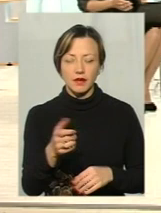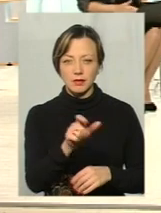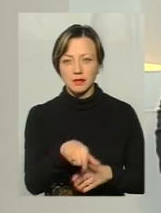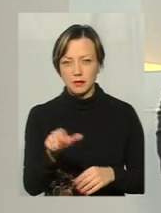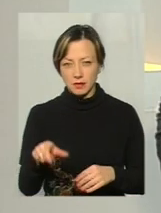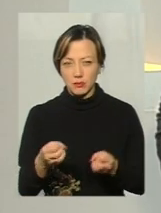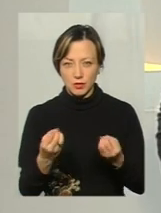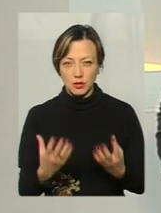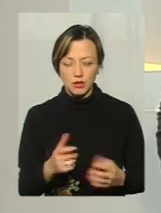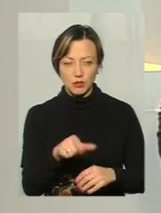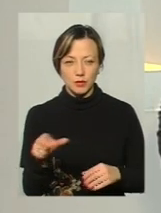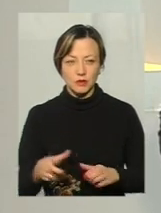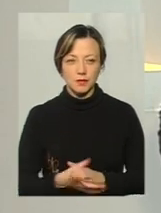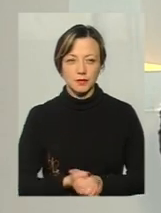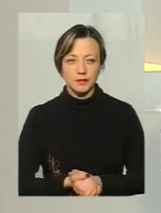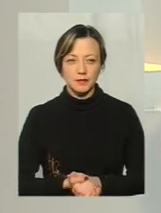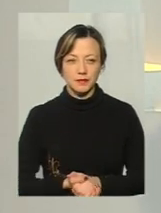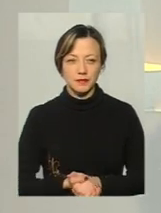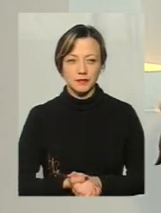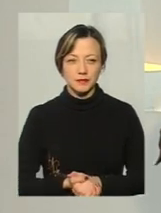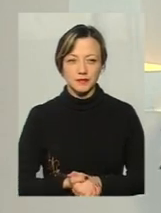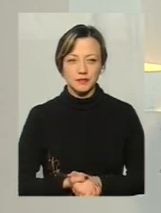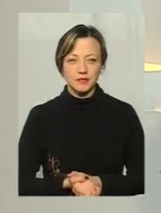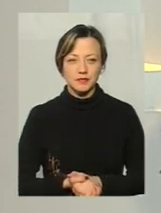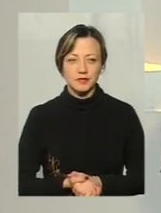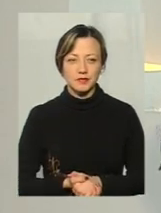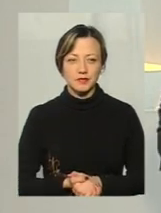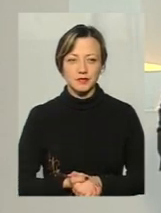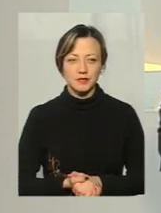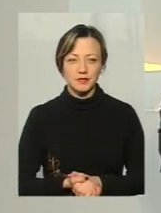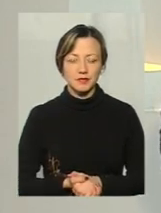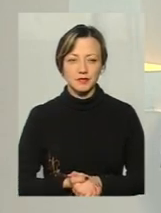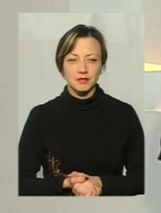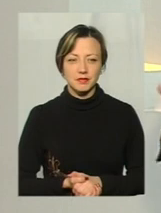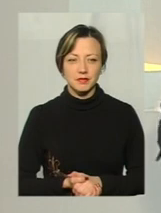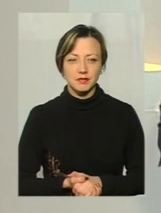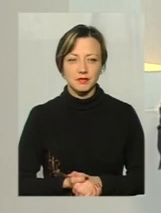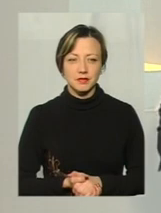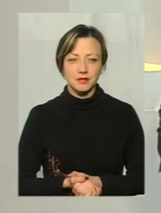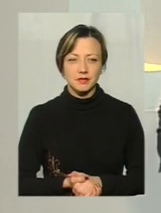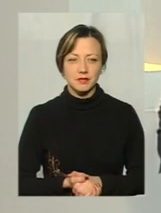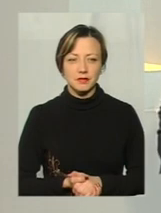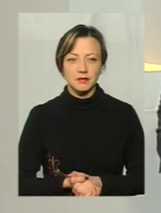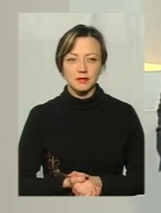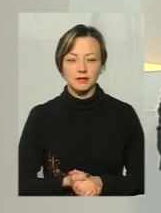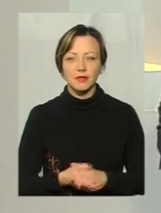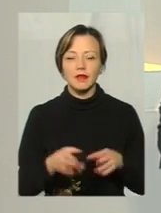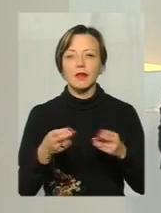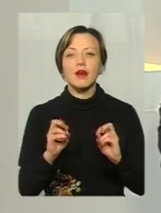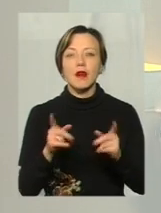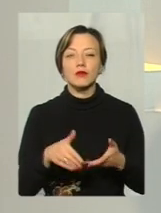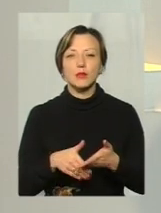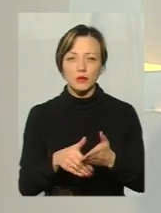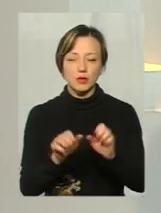і в принципі оці голоси, оці руки, можливо, навіть спонсори. Чи